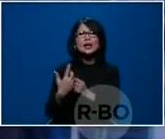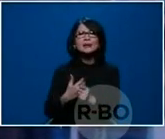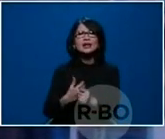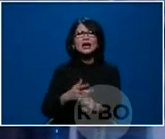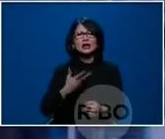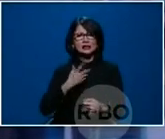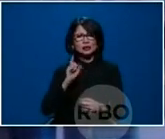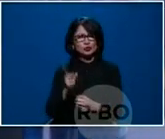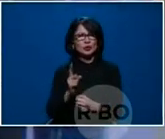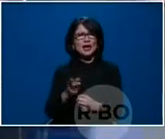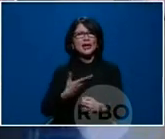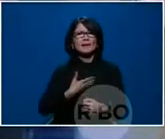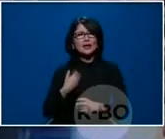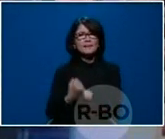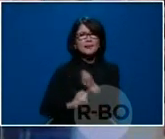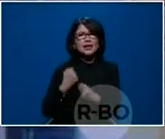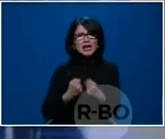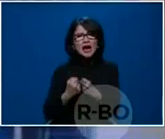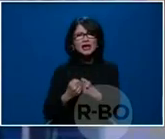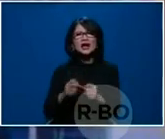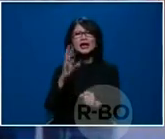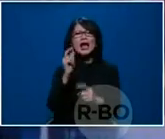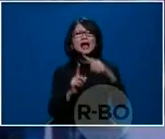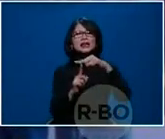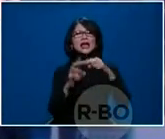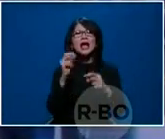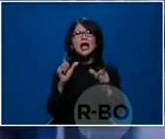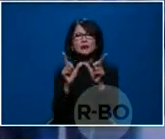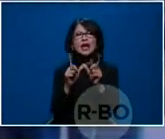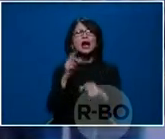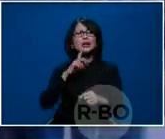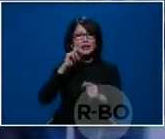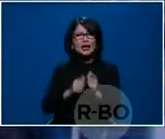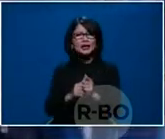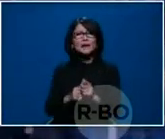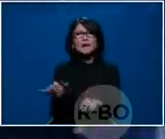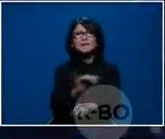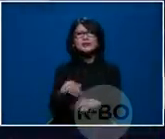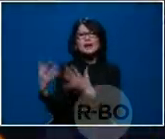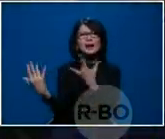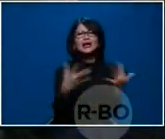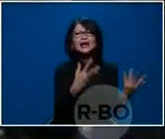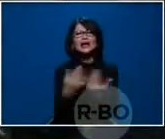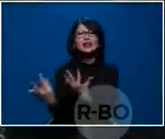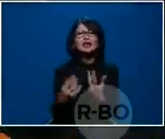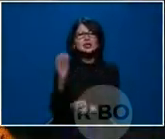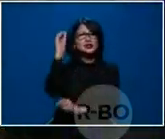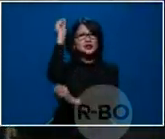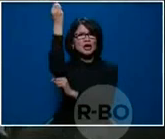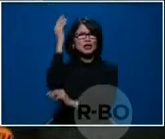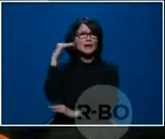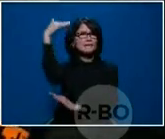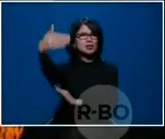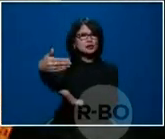itulah mengapa Kami ingin berdayakan RT RW karena kami yakin bersama rakyat Jakarta akan maju baik